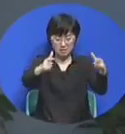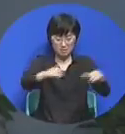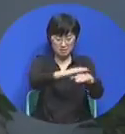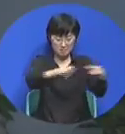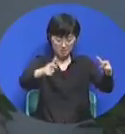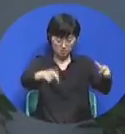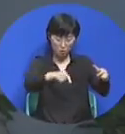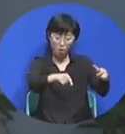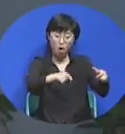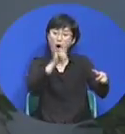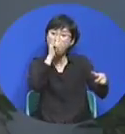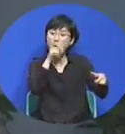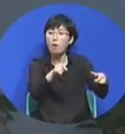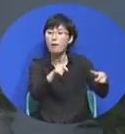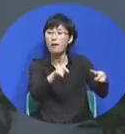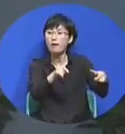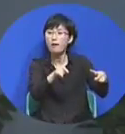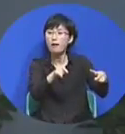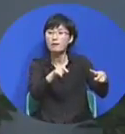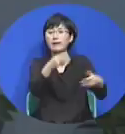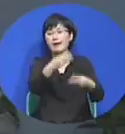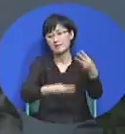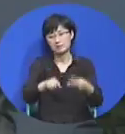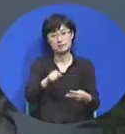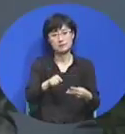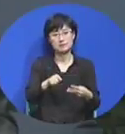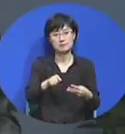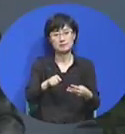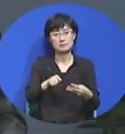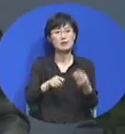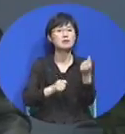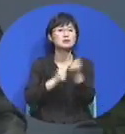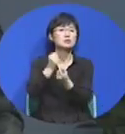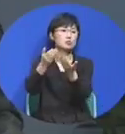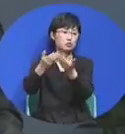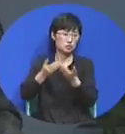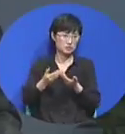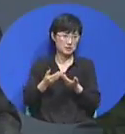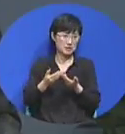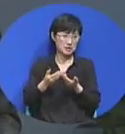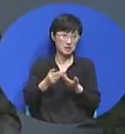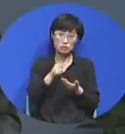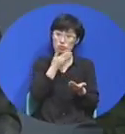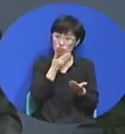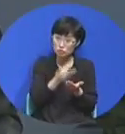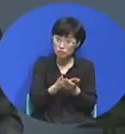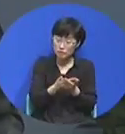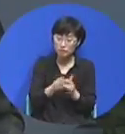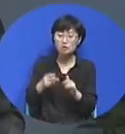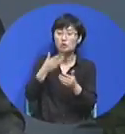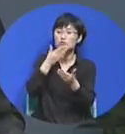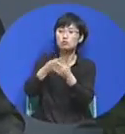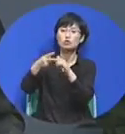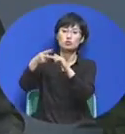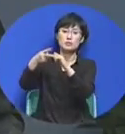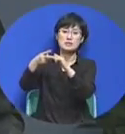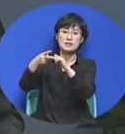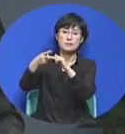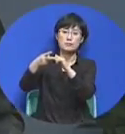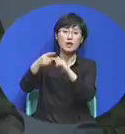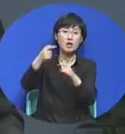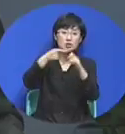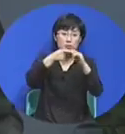to Isaiah. 그리고 더 중요한 게 있습니다. And there's something even more important. 그게 두 번째입니다. That's number two.